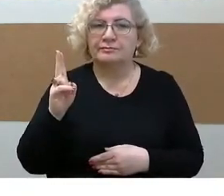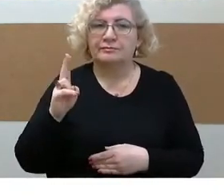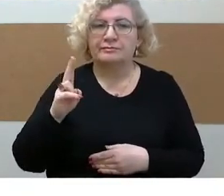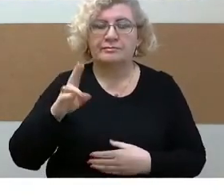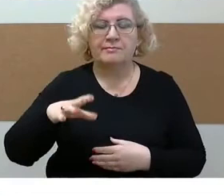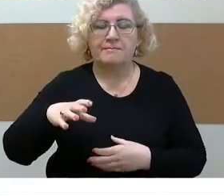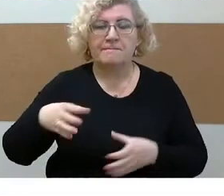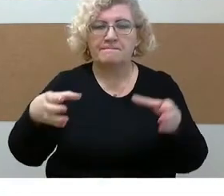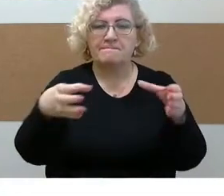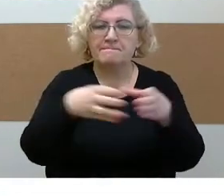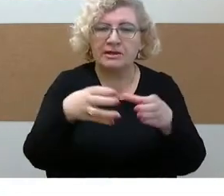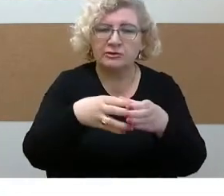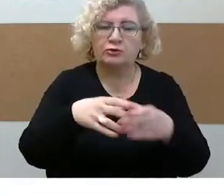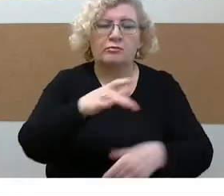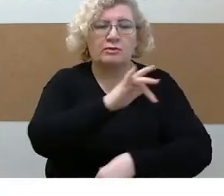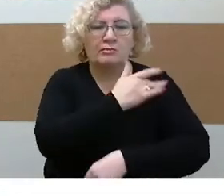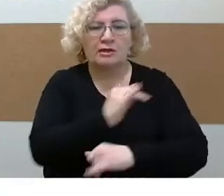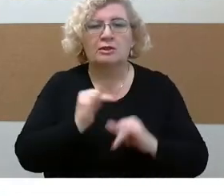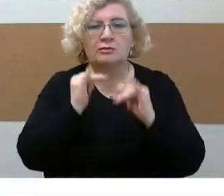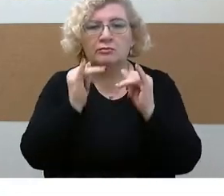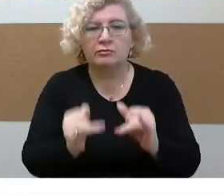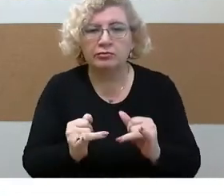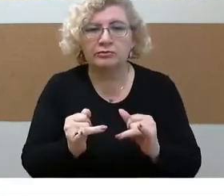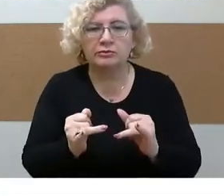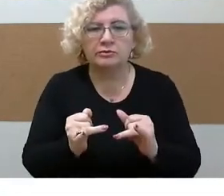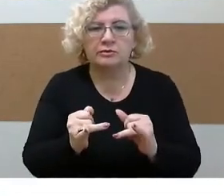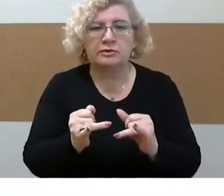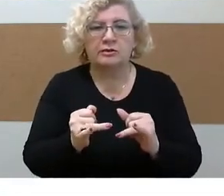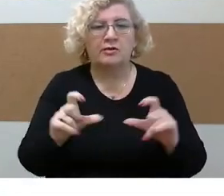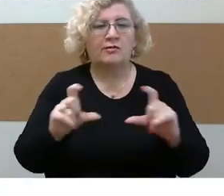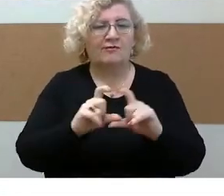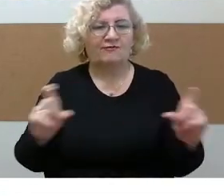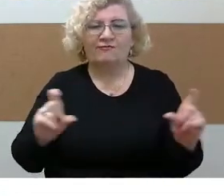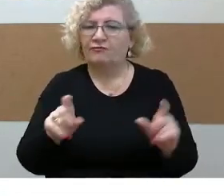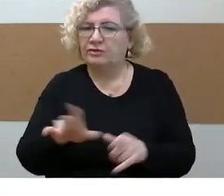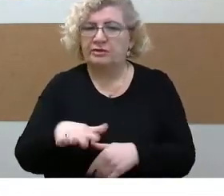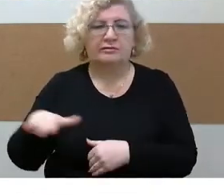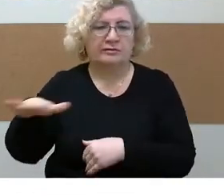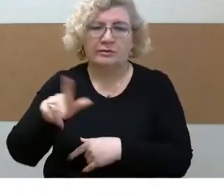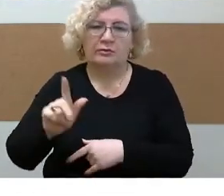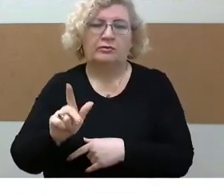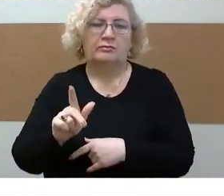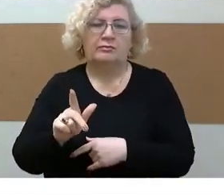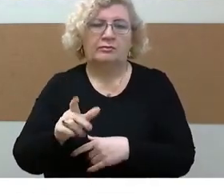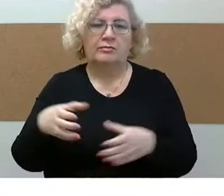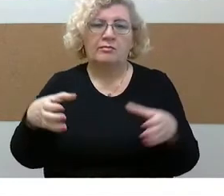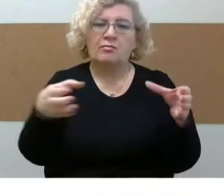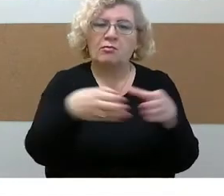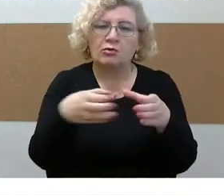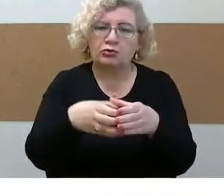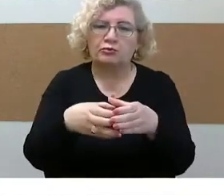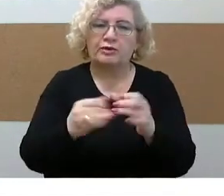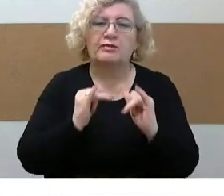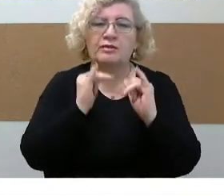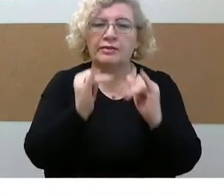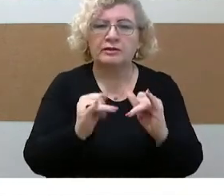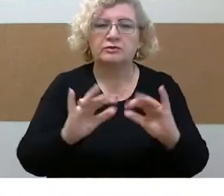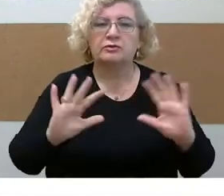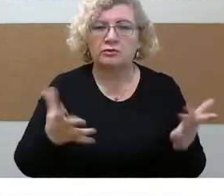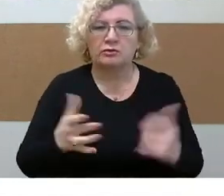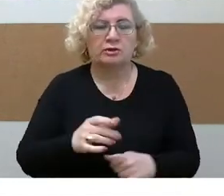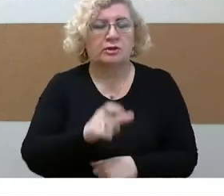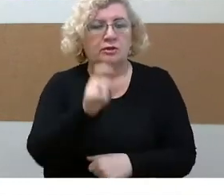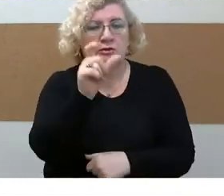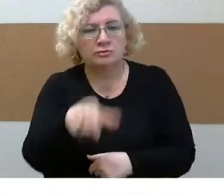bendruomenėse prieinamos paslaugos. Paslaugos ne institucijose, ne stacionaruose, o teikiamos paslaugos tokios, kad žmonės galėtų